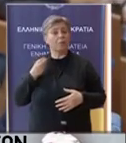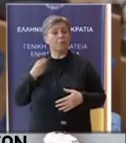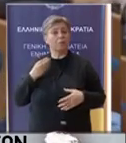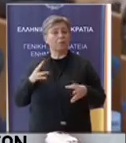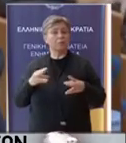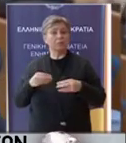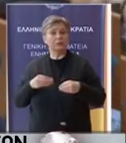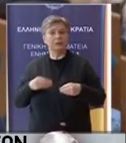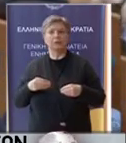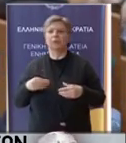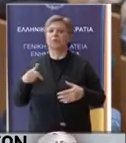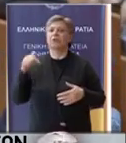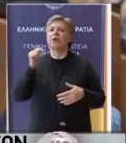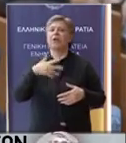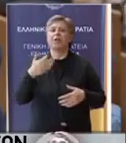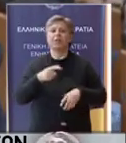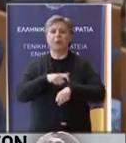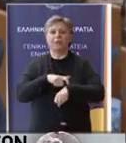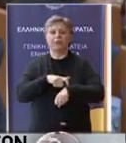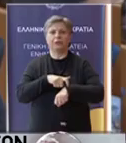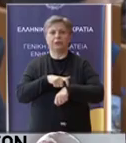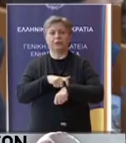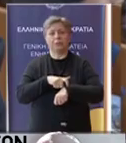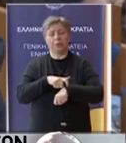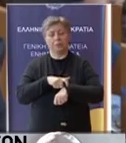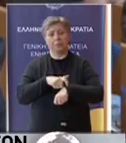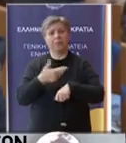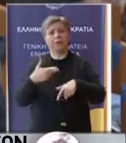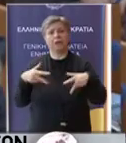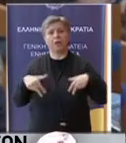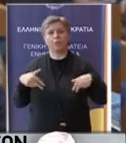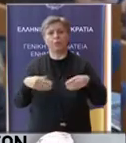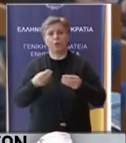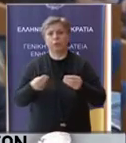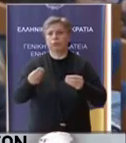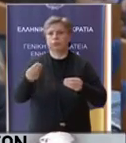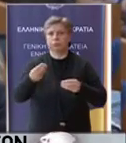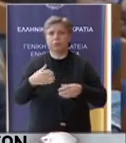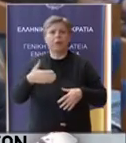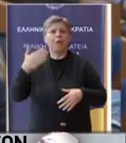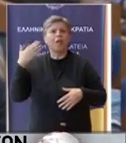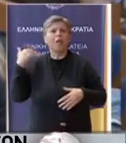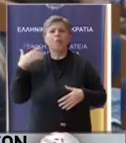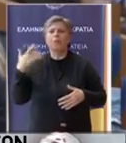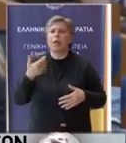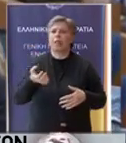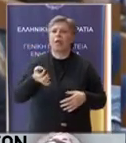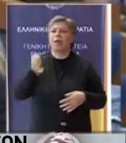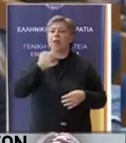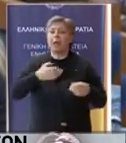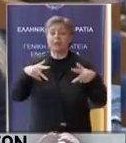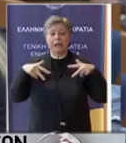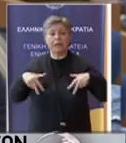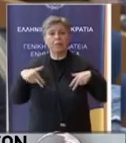η αύξηση των Υπουργείων και είχε υποσχεθεί προκάτοχό σας ότι το επόμενο σχήμα θα είναι ένα ευέλικτο σχήμα, αποτελεσματικό,